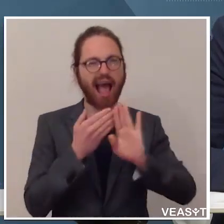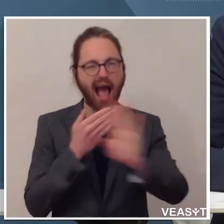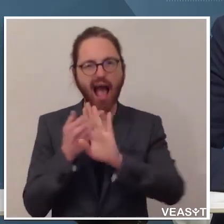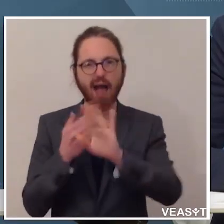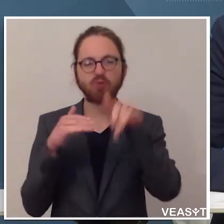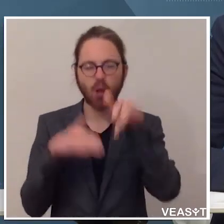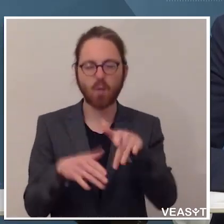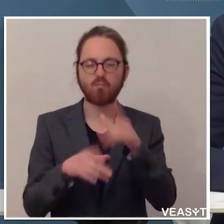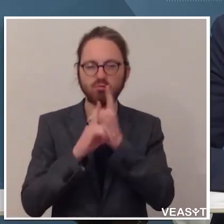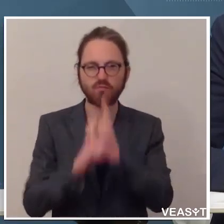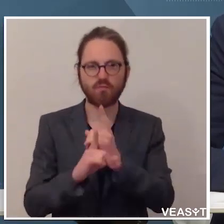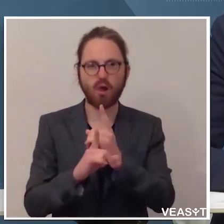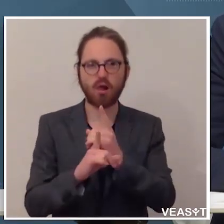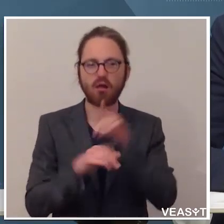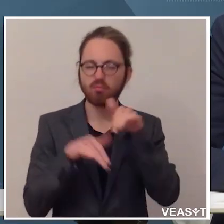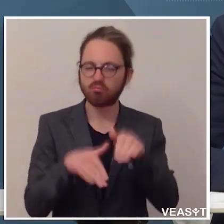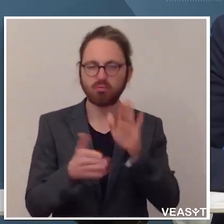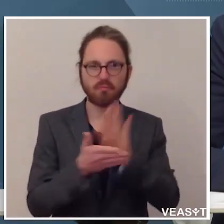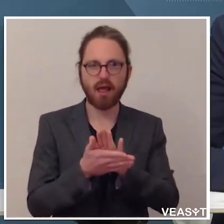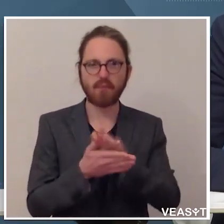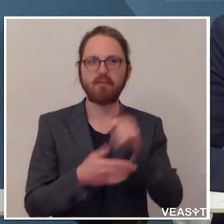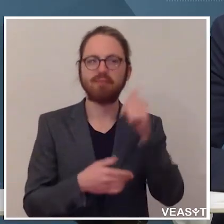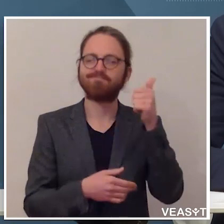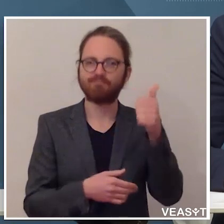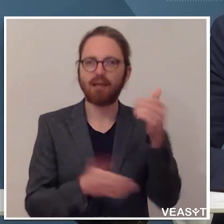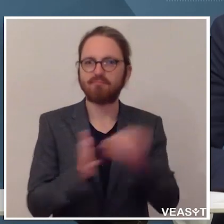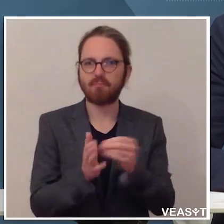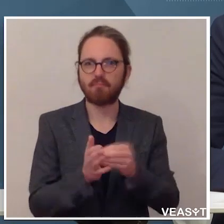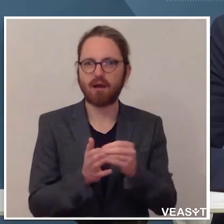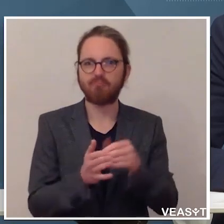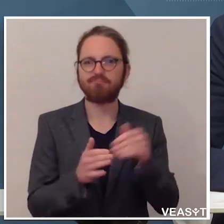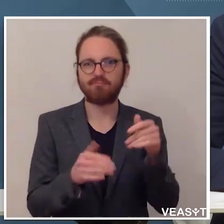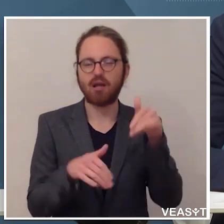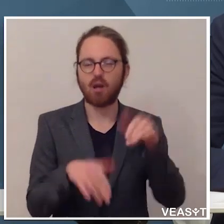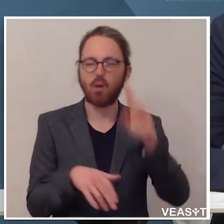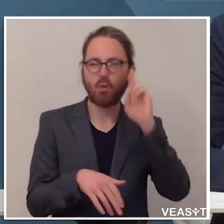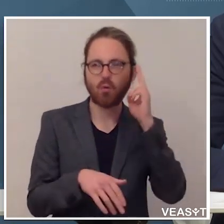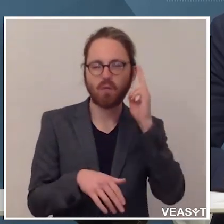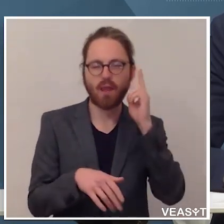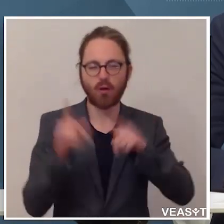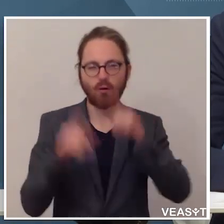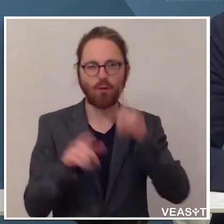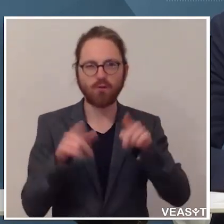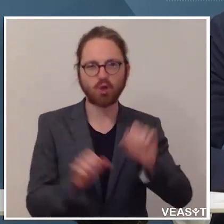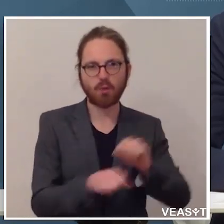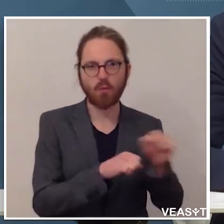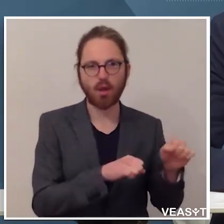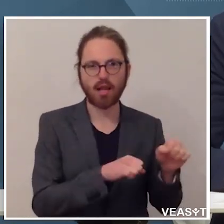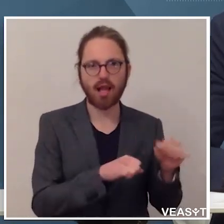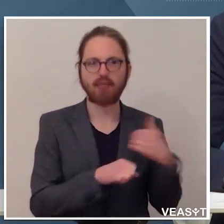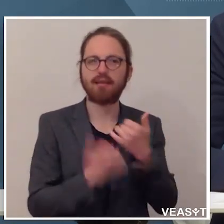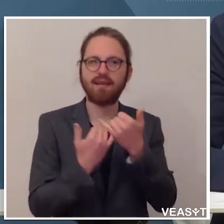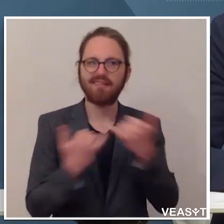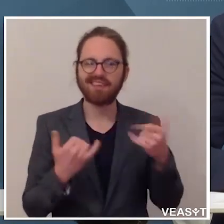müssen, natürlich einige Szenarien aufgestellt, wie eben die